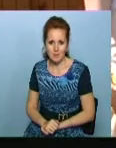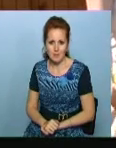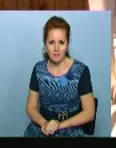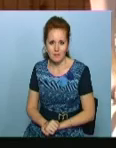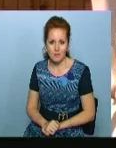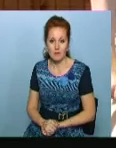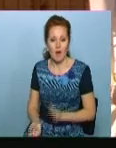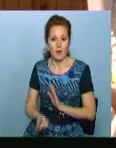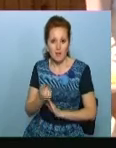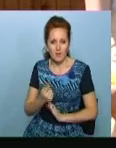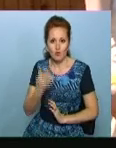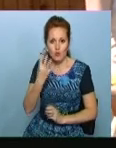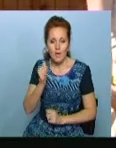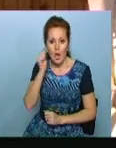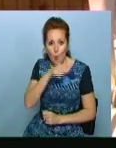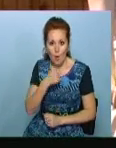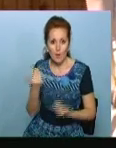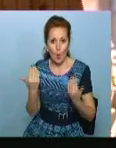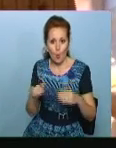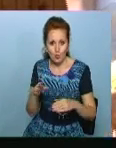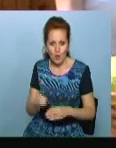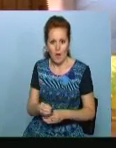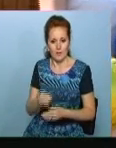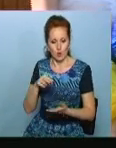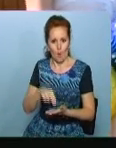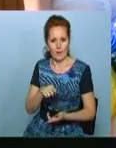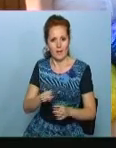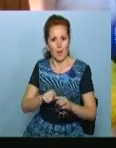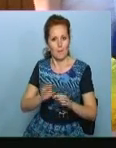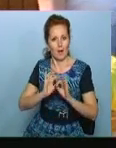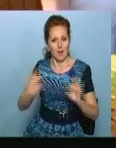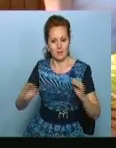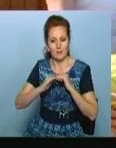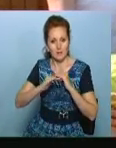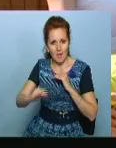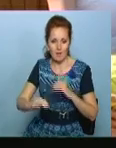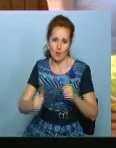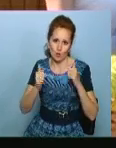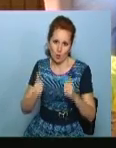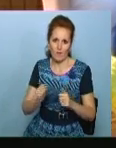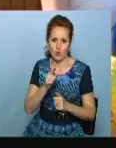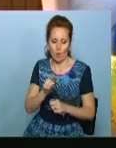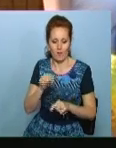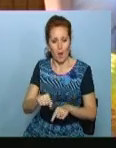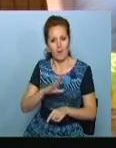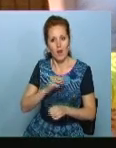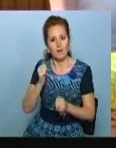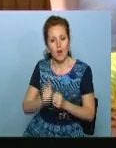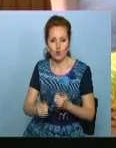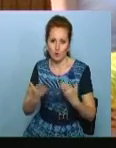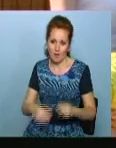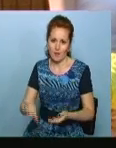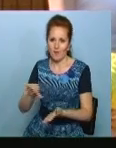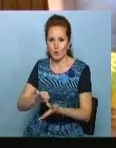Оказывается, 4 года целых уже вот стоит здесь эта прекрасная сцена. И здорово, что здесь вы бываете каждый день и